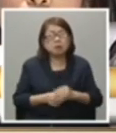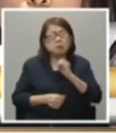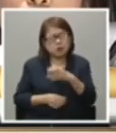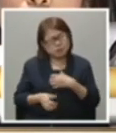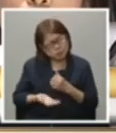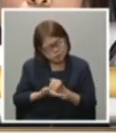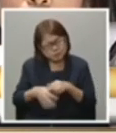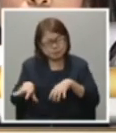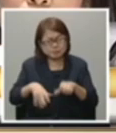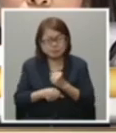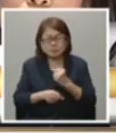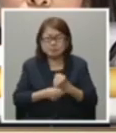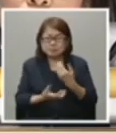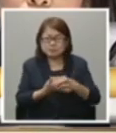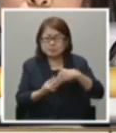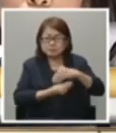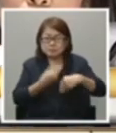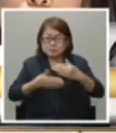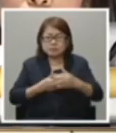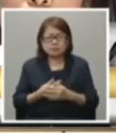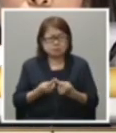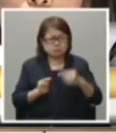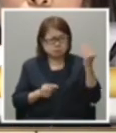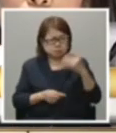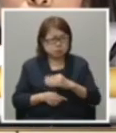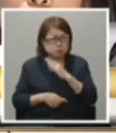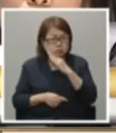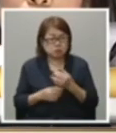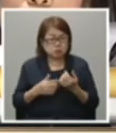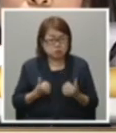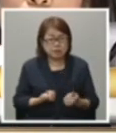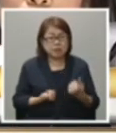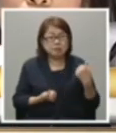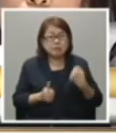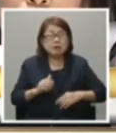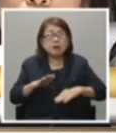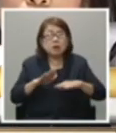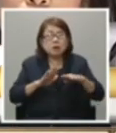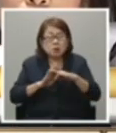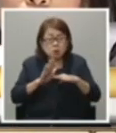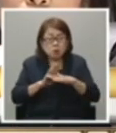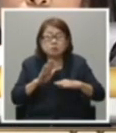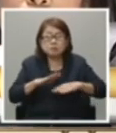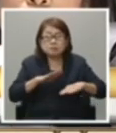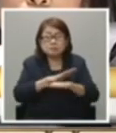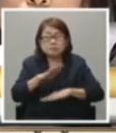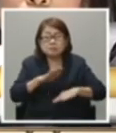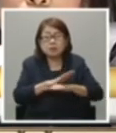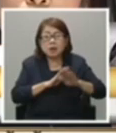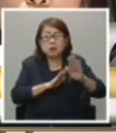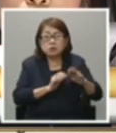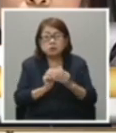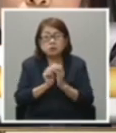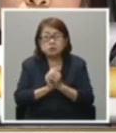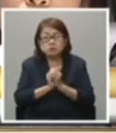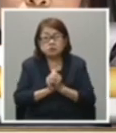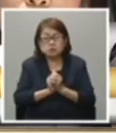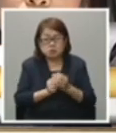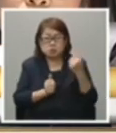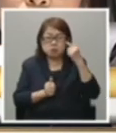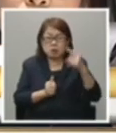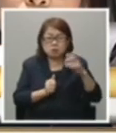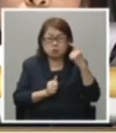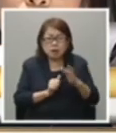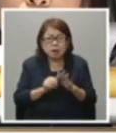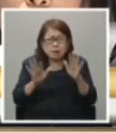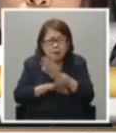วกแต่สิ่งที่กำลังเกิดขึ้น Data ที่เขาได้ไปนั้นเขาจะมาตีอีกหลายตลาดเลยค่ะตอนนี้ต